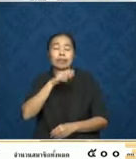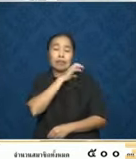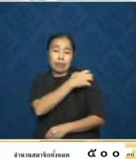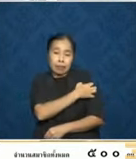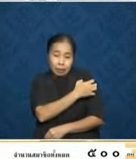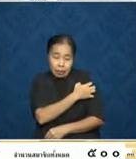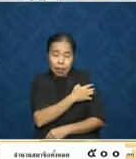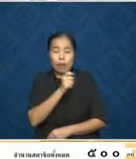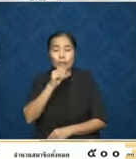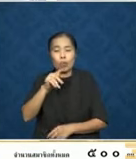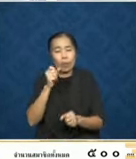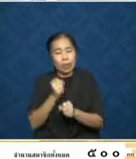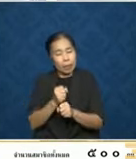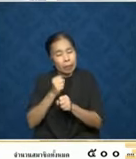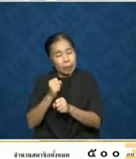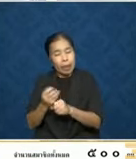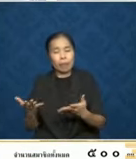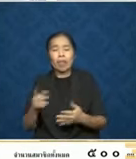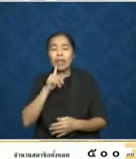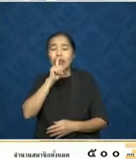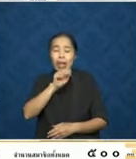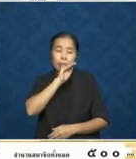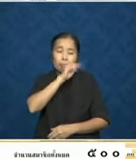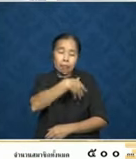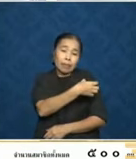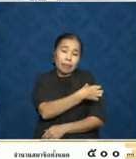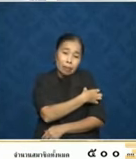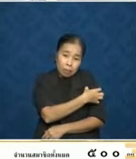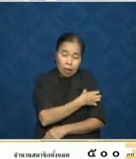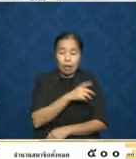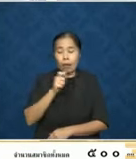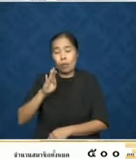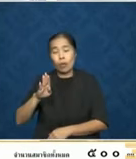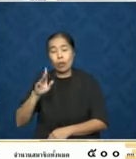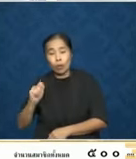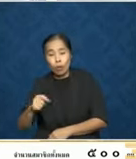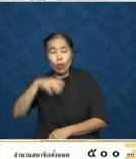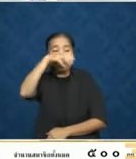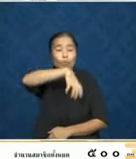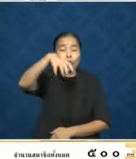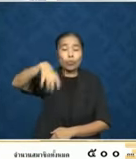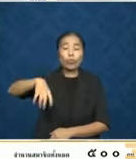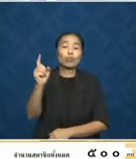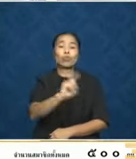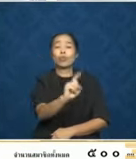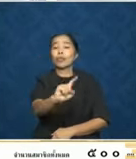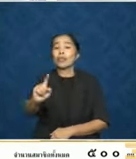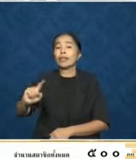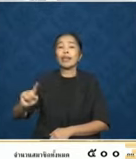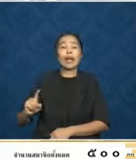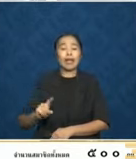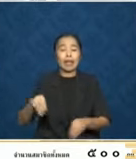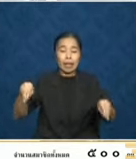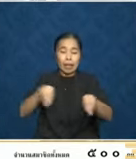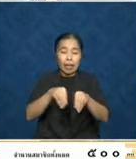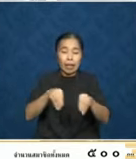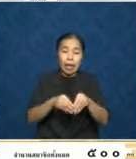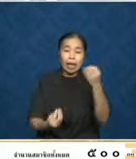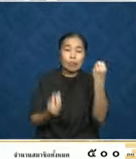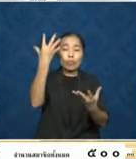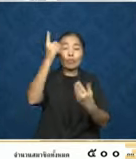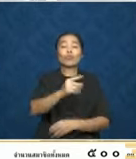ผมถามนิดหนึ่งคือว่าเทศบาลอบต.ทั้งประเทศเนี่ยตั้งอยู่ในเขตป่ากี่ชุมกี่อบต.ตั้งอยู่ในเขตของที่ดิน